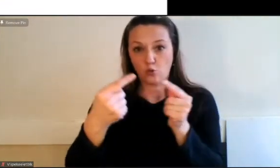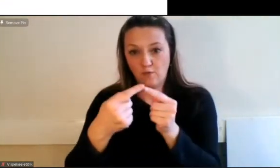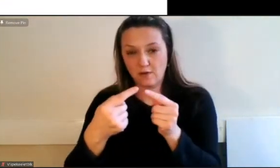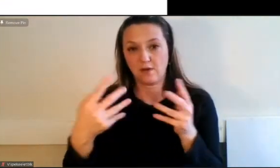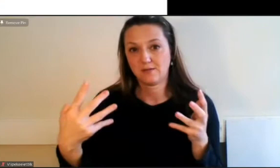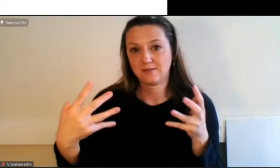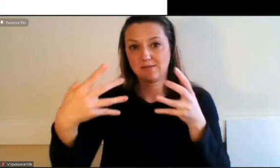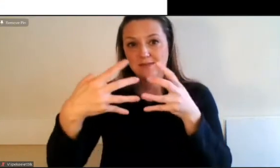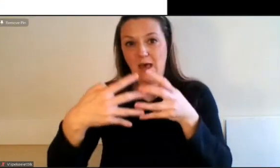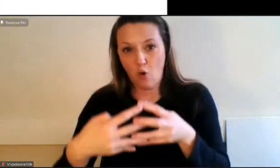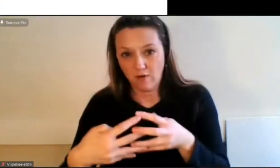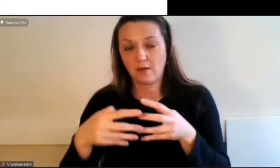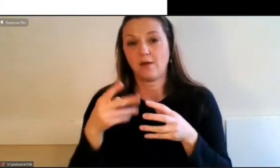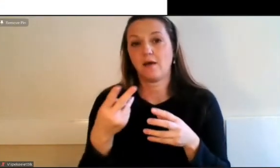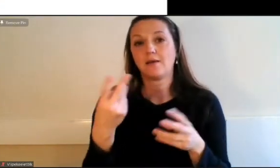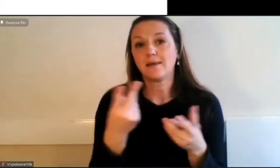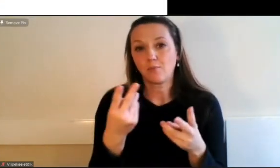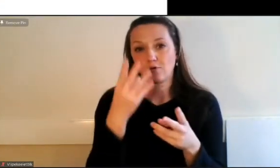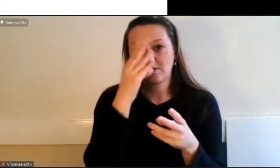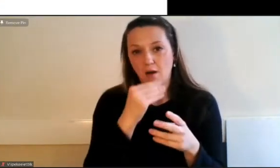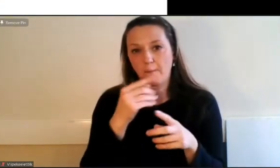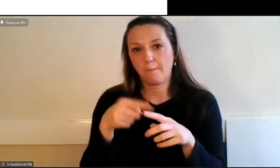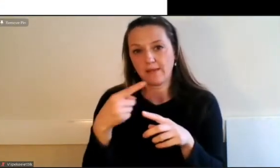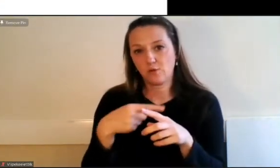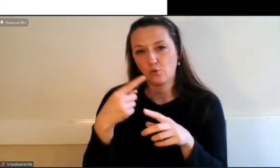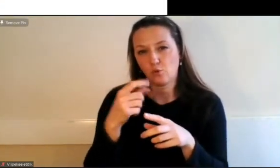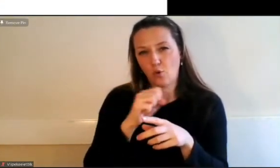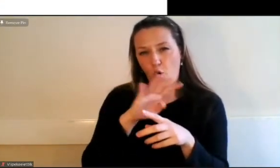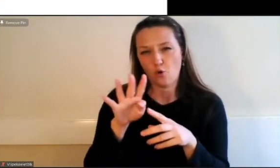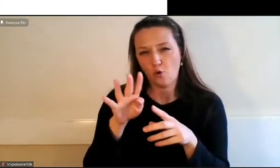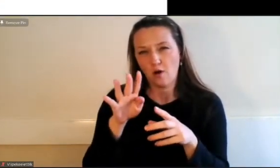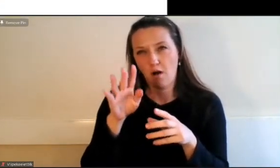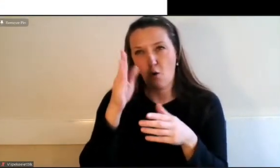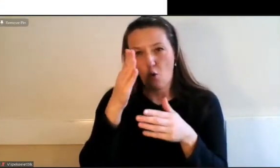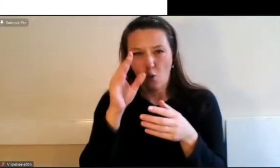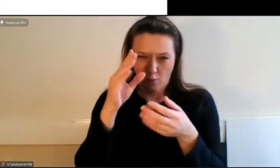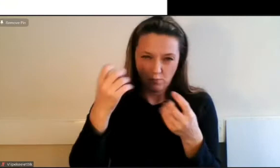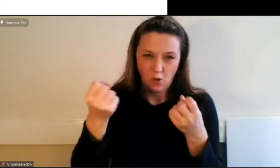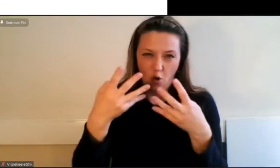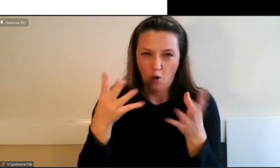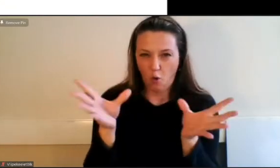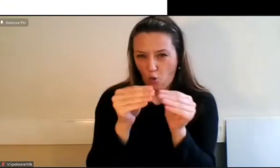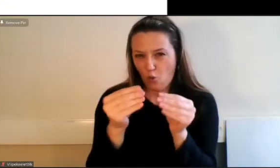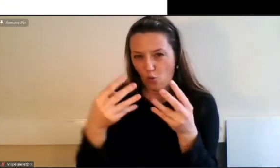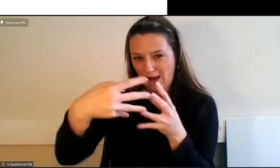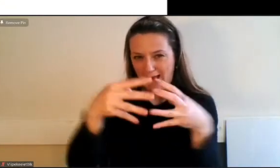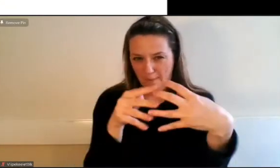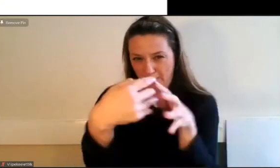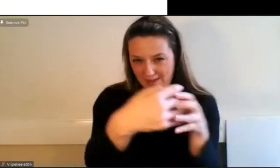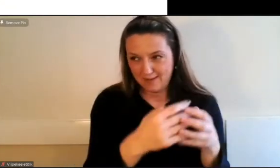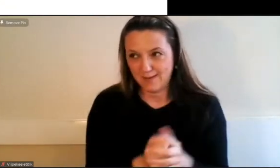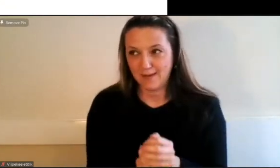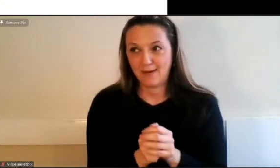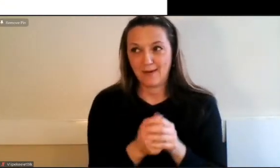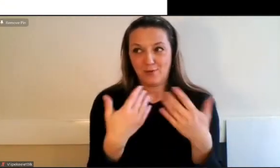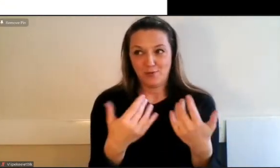Y-tähe kujulised. Nüüd need Y-i 2 lühikest otsa suudavad ära tunda